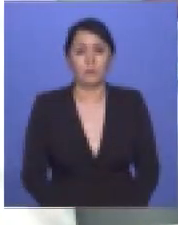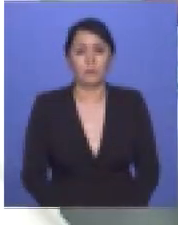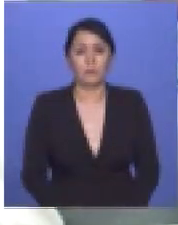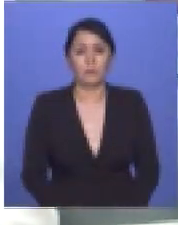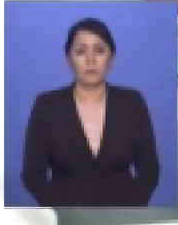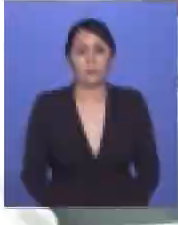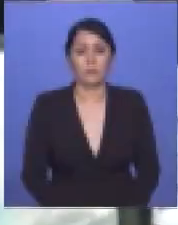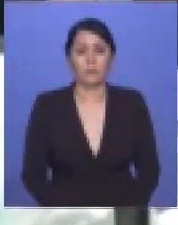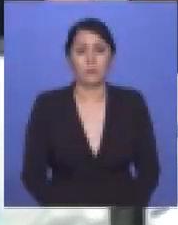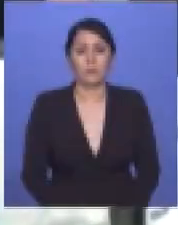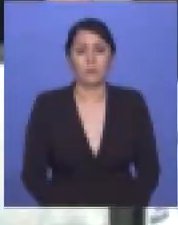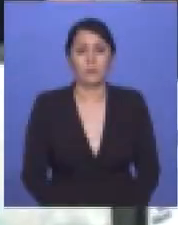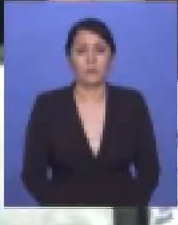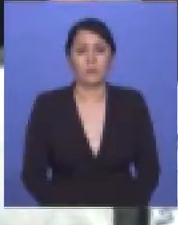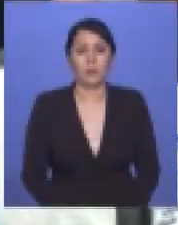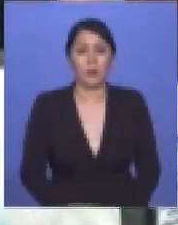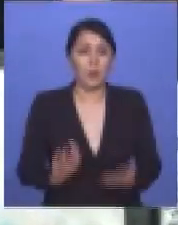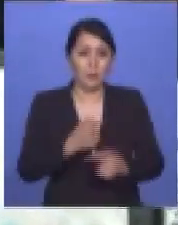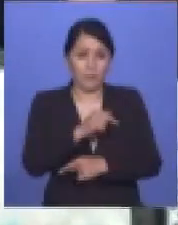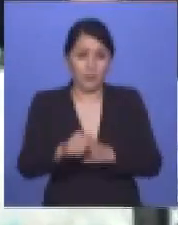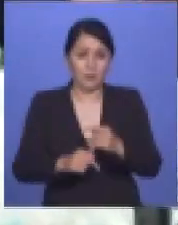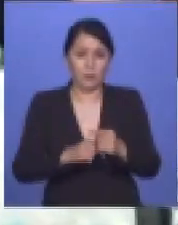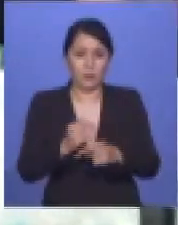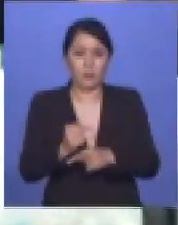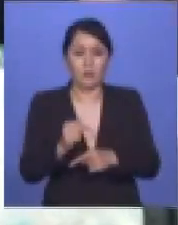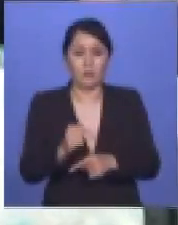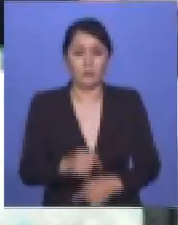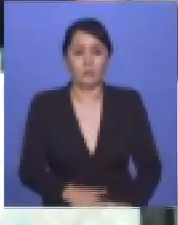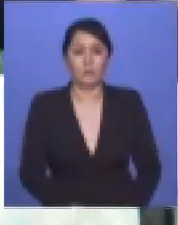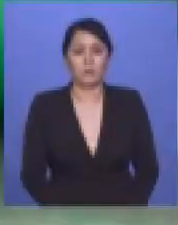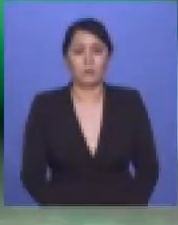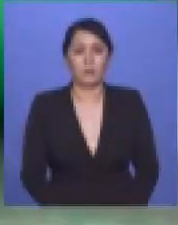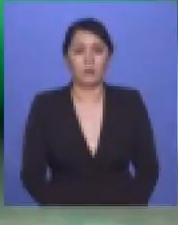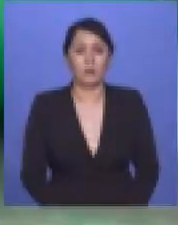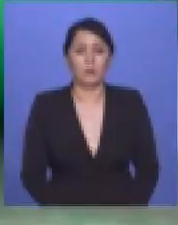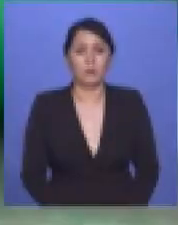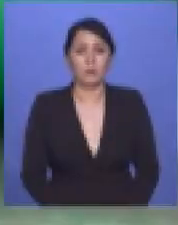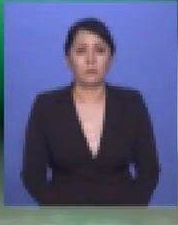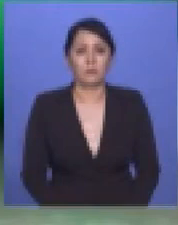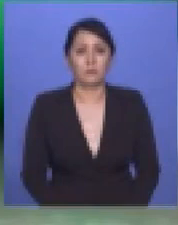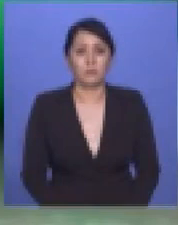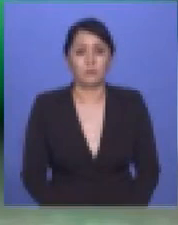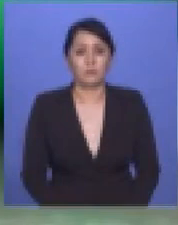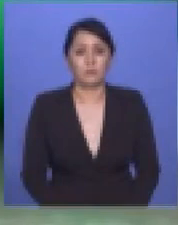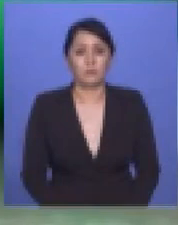бойынша 100-ге жуық қыз-келіншекті оқытуды жоспарлап отыр. Майгүл Сейілбек, Тамерлан Тілеубаев, Денис Кузнецов, жаңалықтар қызметі.